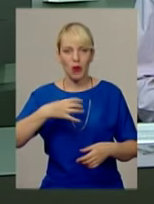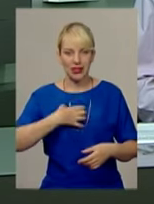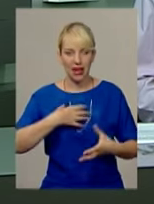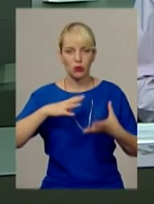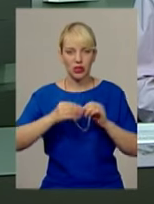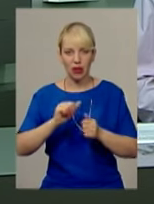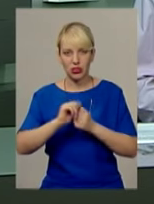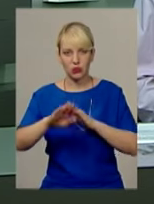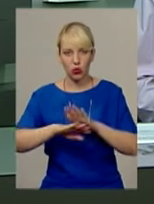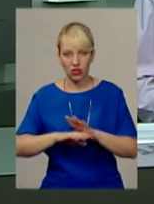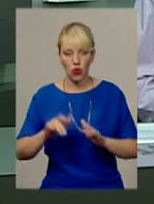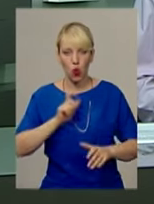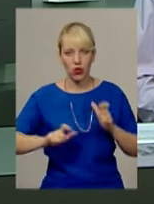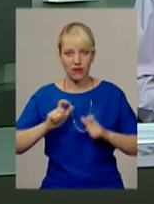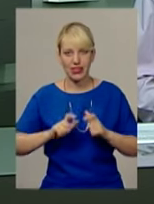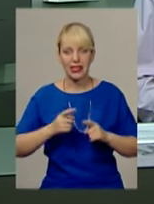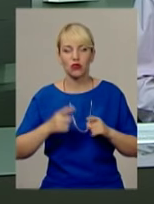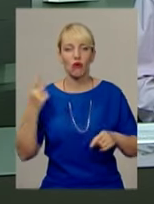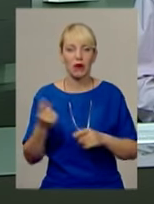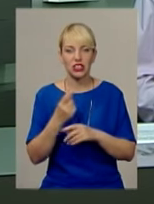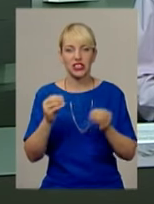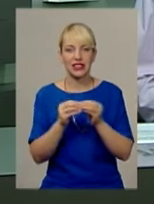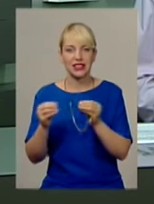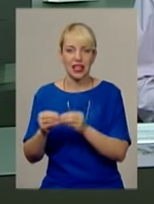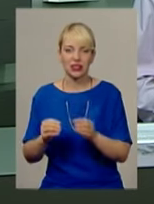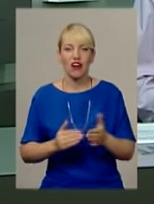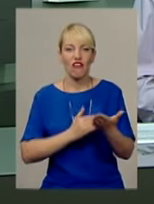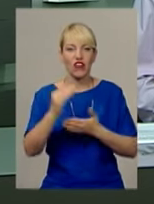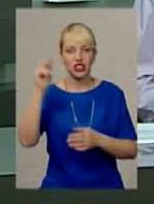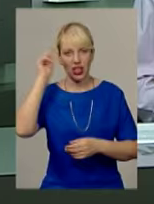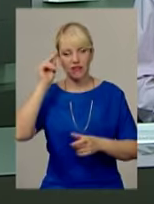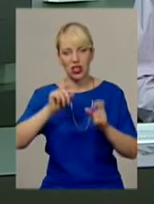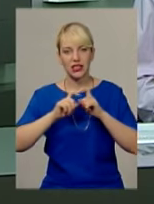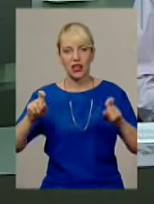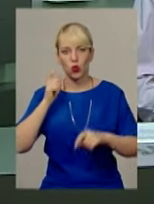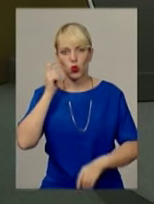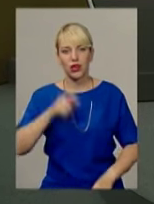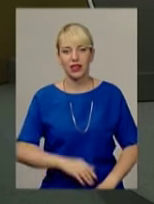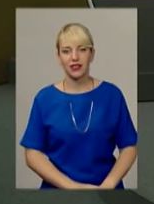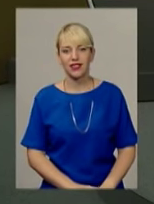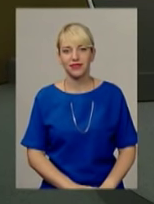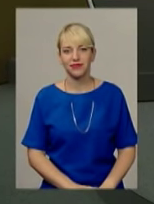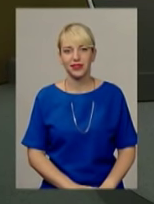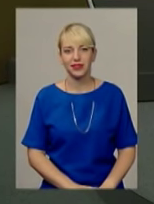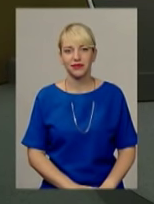студенти Кам'янець-Подільського університету у першій десятці вищих навчальних закладів України.